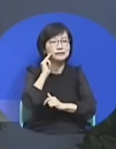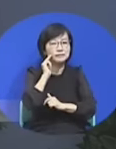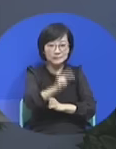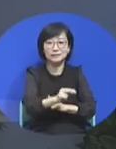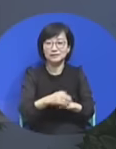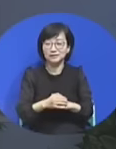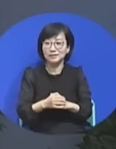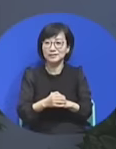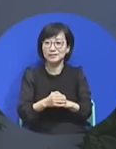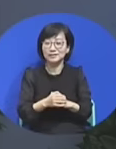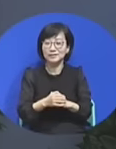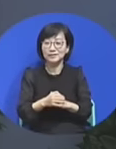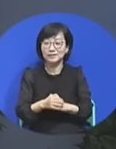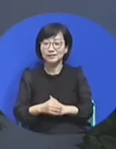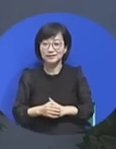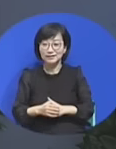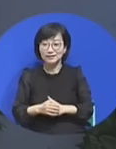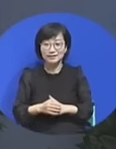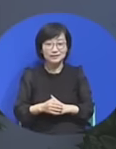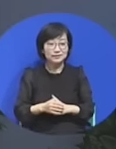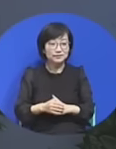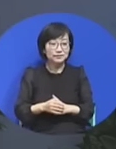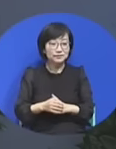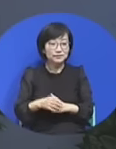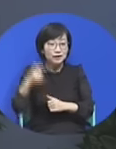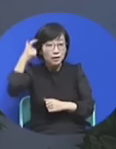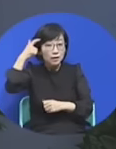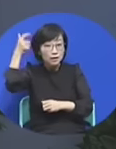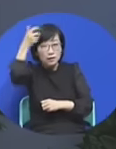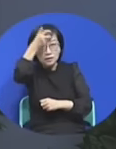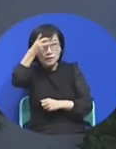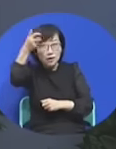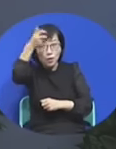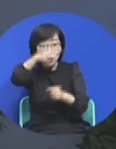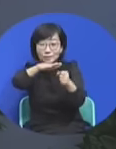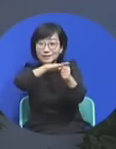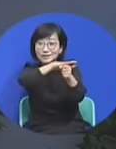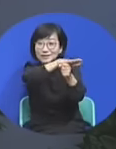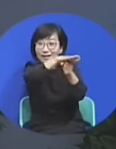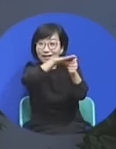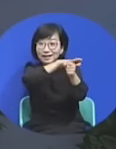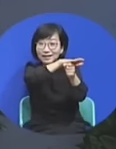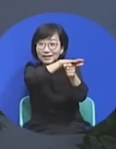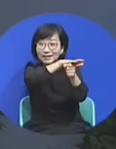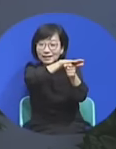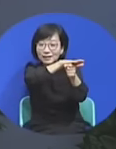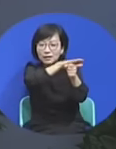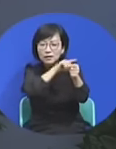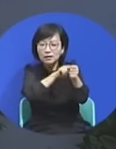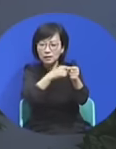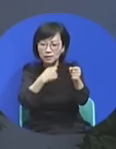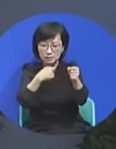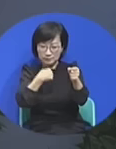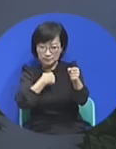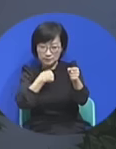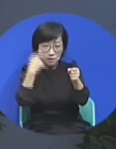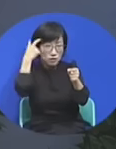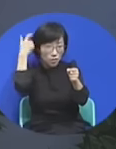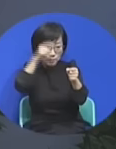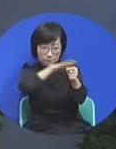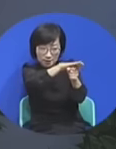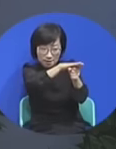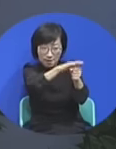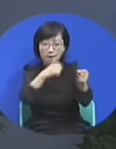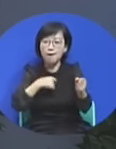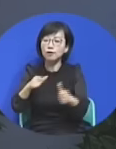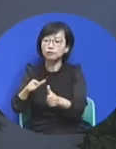영혼 사랑이란 말은 구원이 무엇인가를 아는 사람입니다. Somebody who knows the meaning of salvation can love other souls.